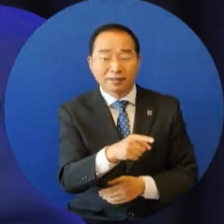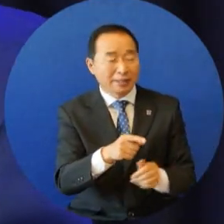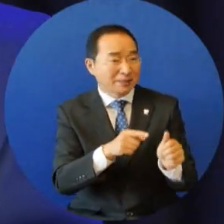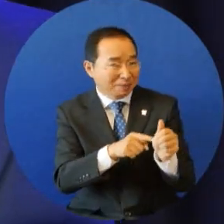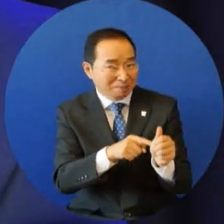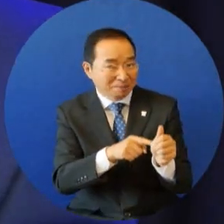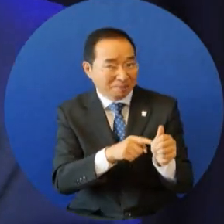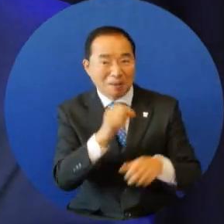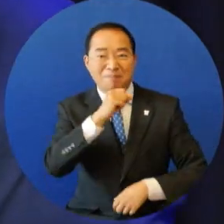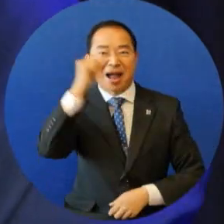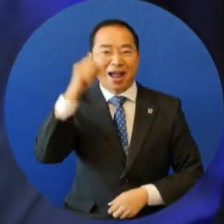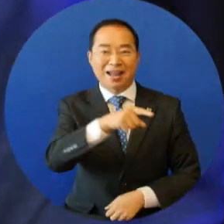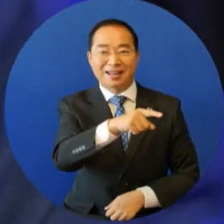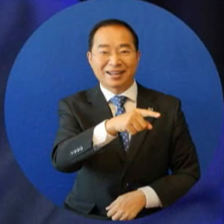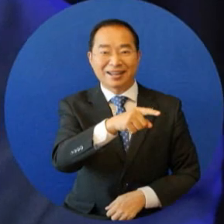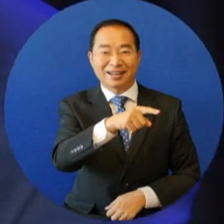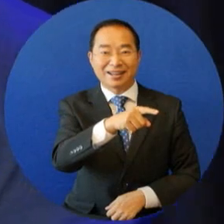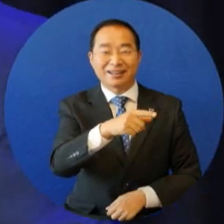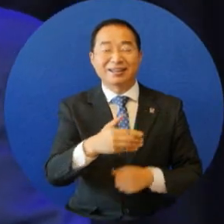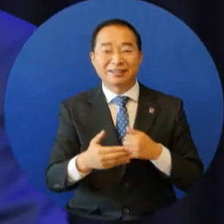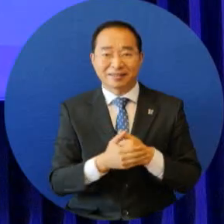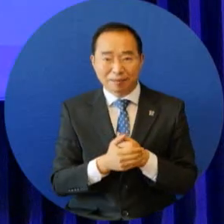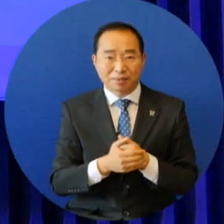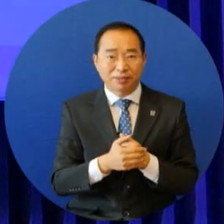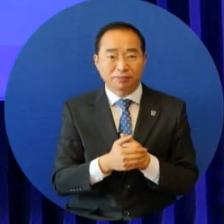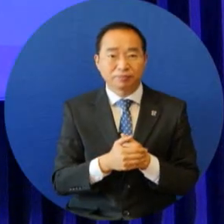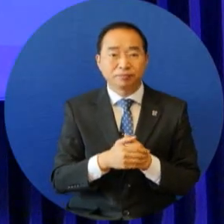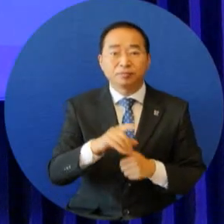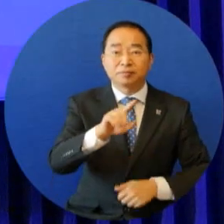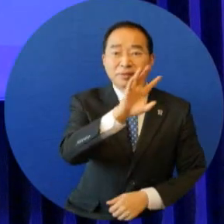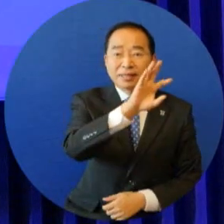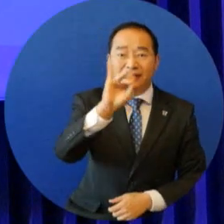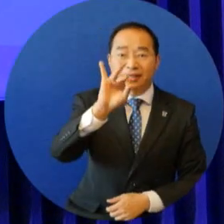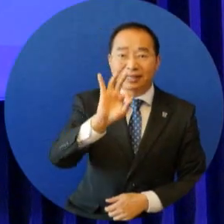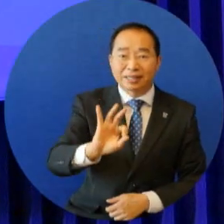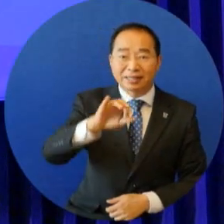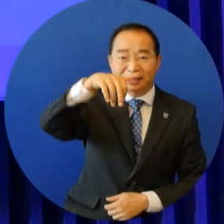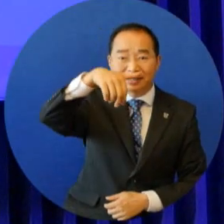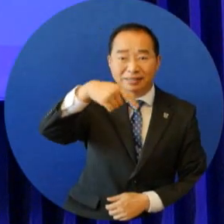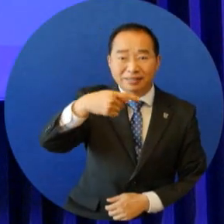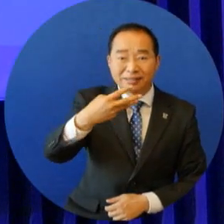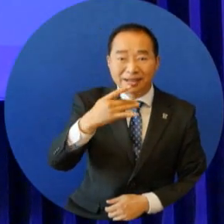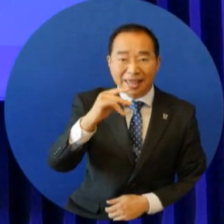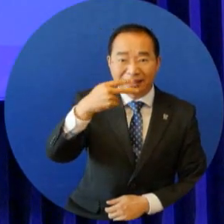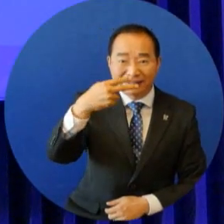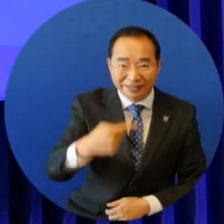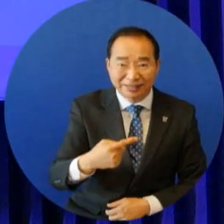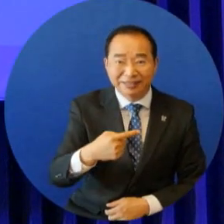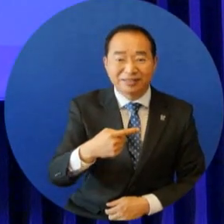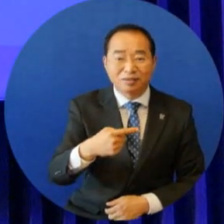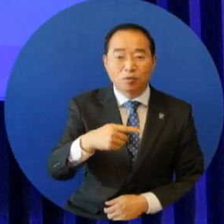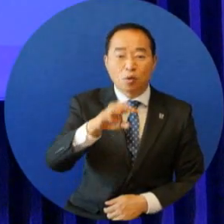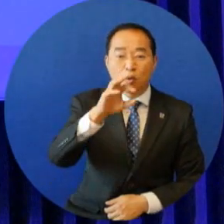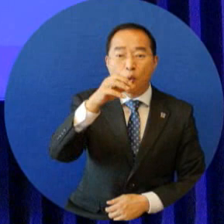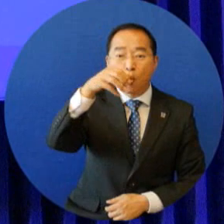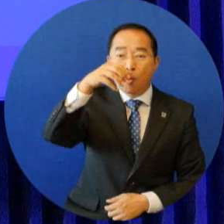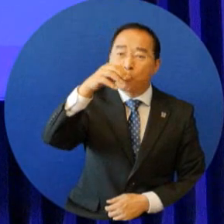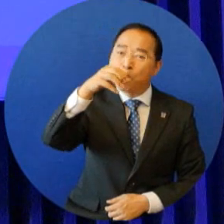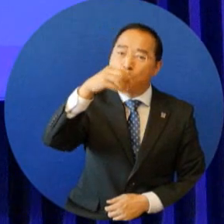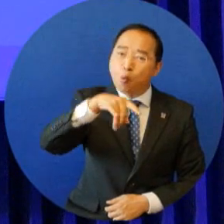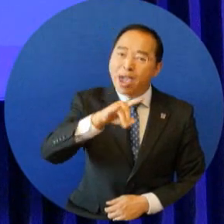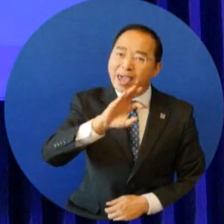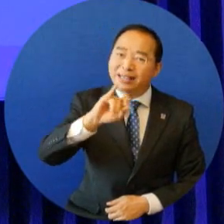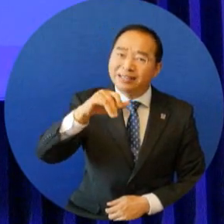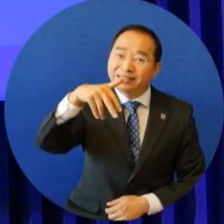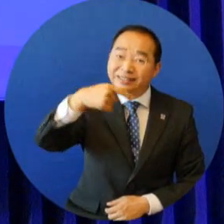간청을 드려서 이들이 성사가 됩니다. 그래서 잉글랜드하고 웨일즈 지역에서는 최초의